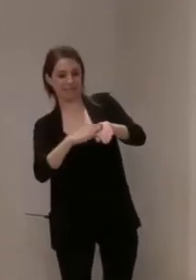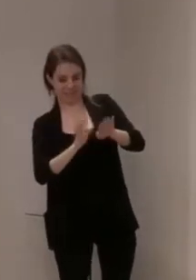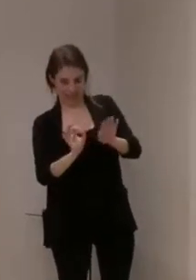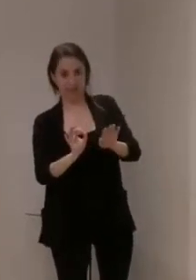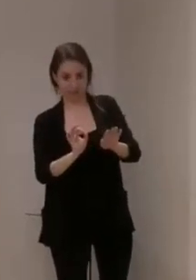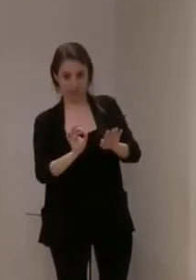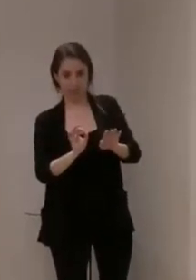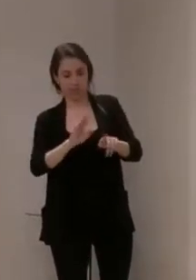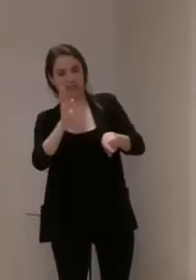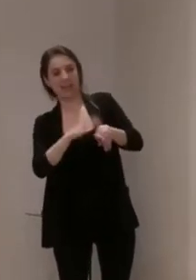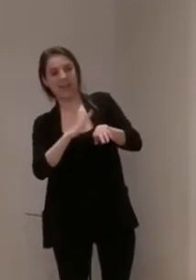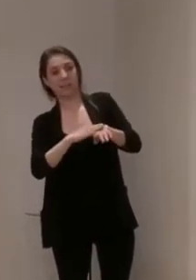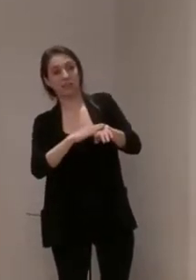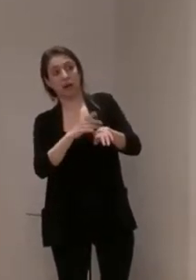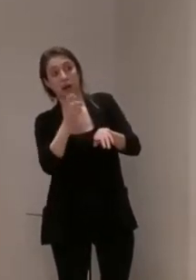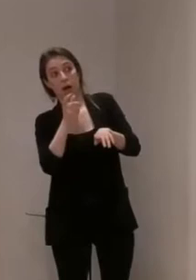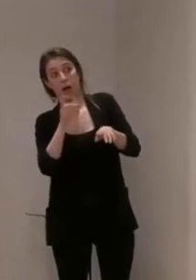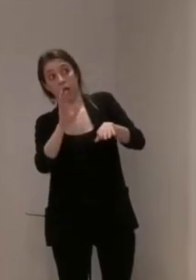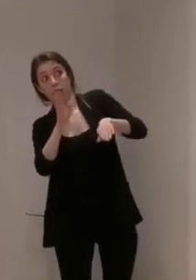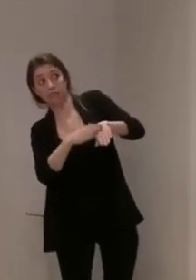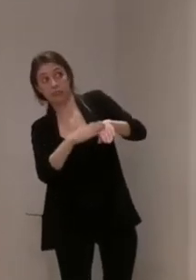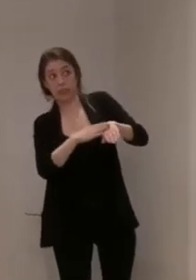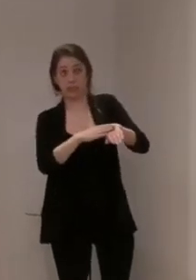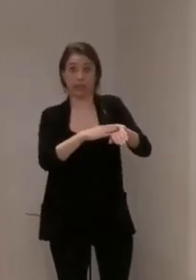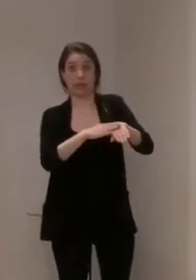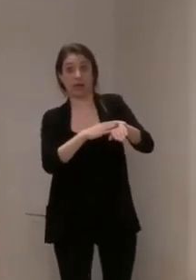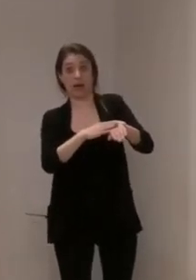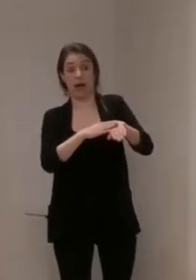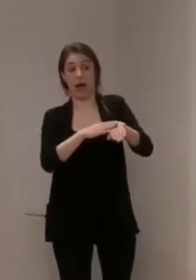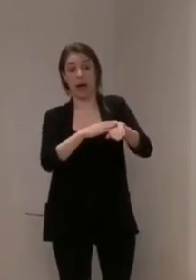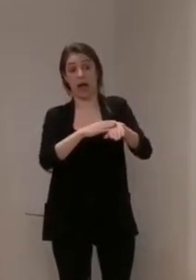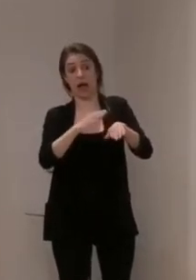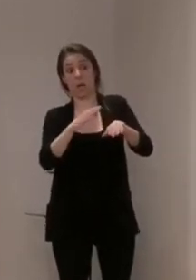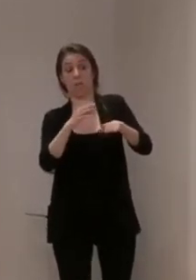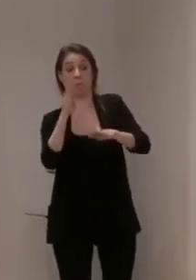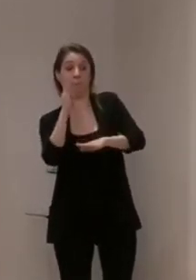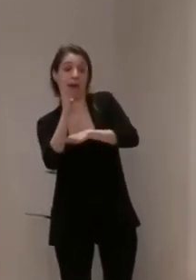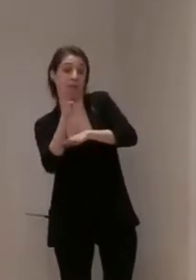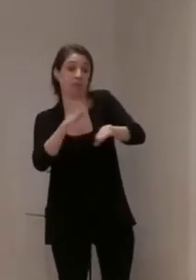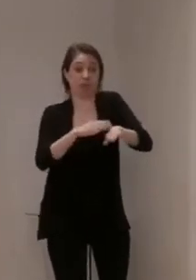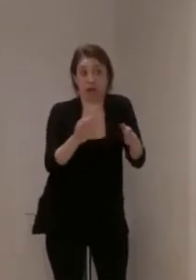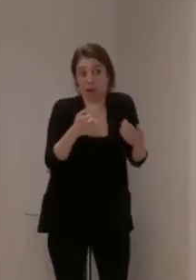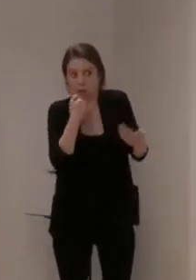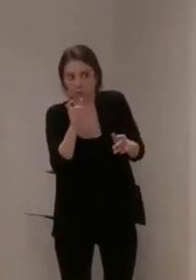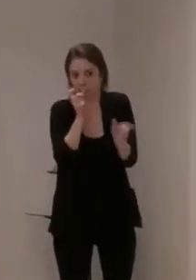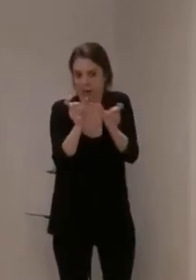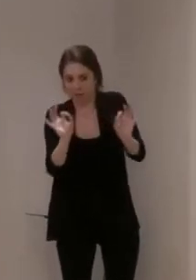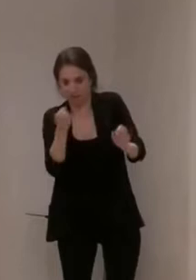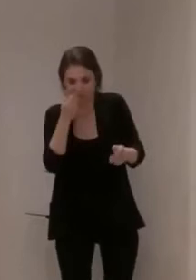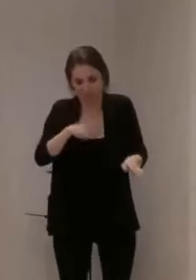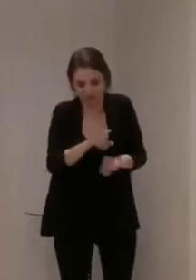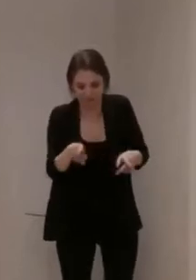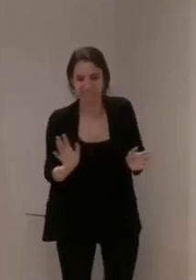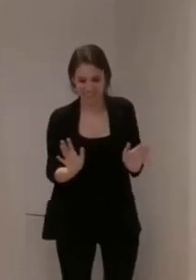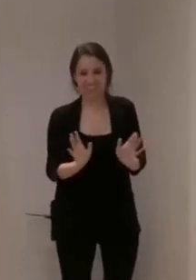l'esquerra, no sé com dir, l'esquerra extraparlamentària o així, que també hi ha grups anarquistes i grups